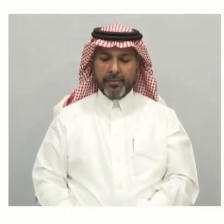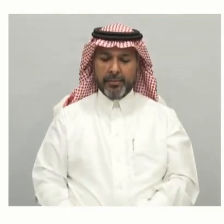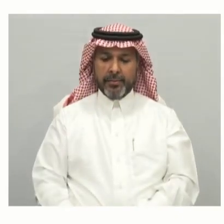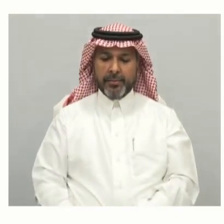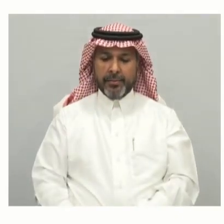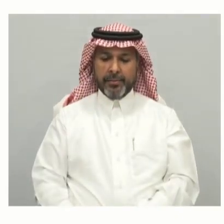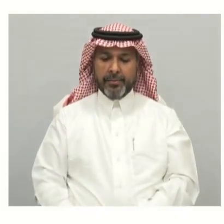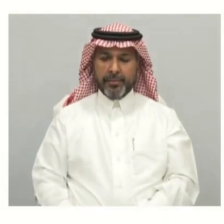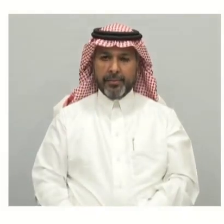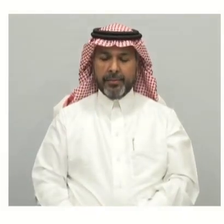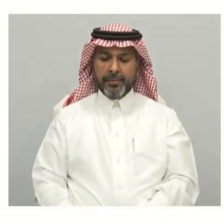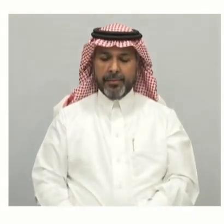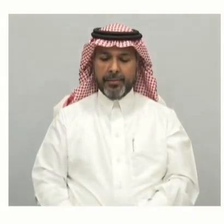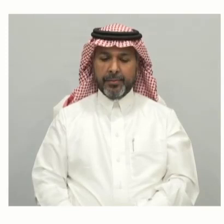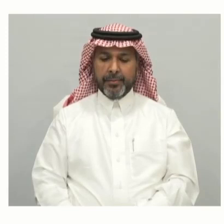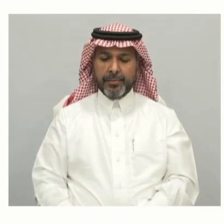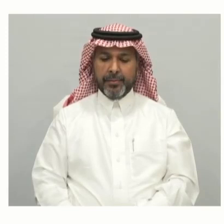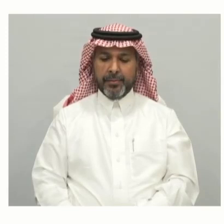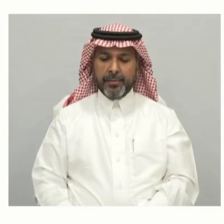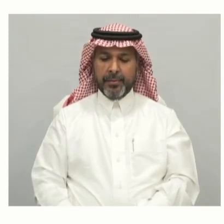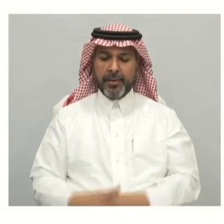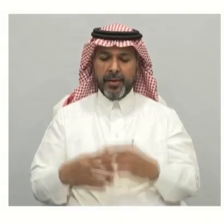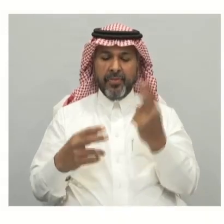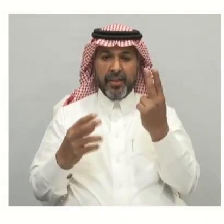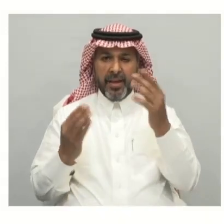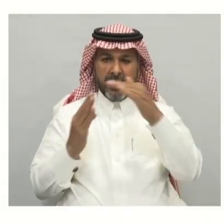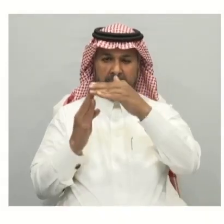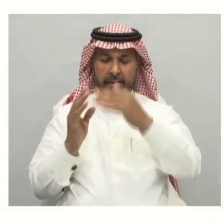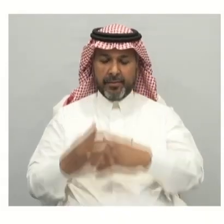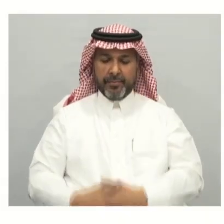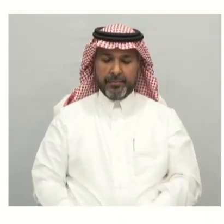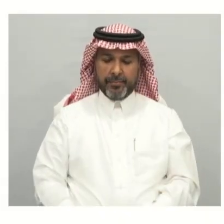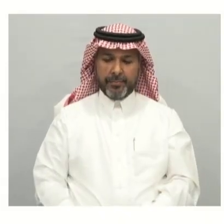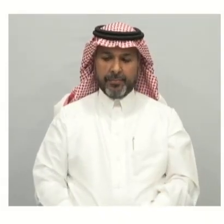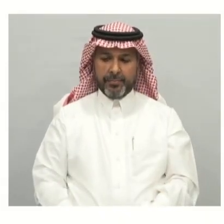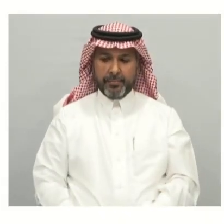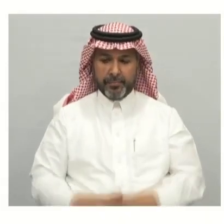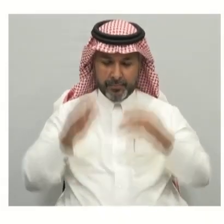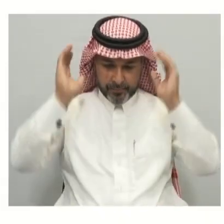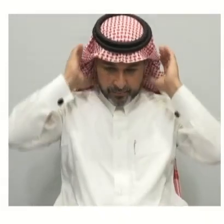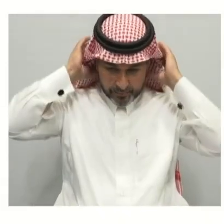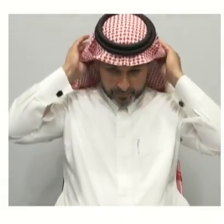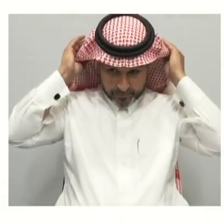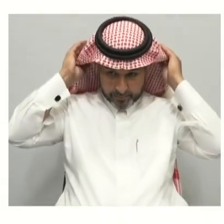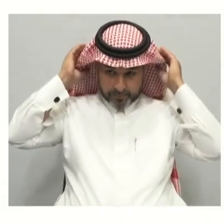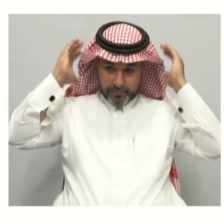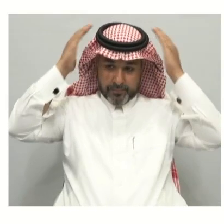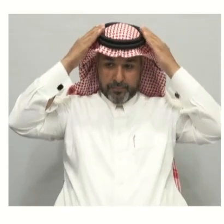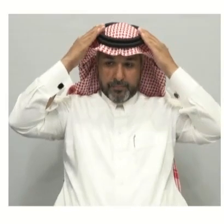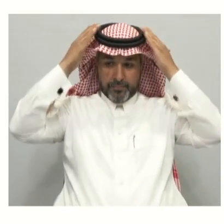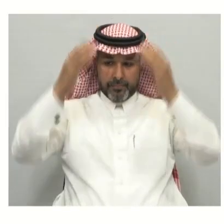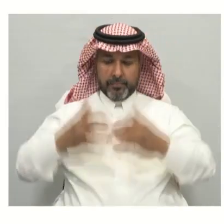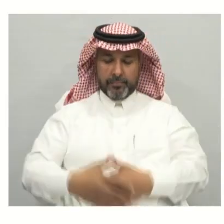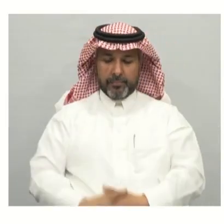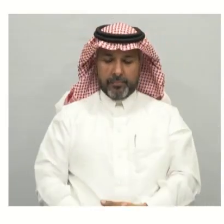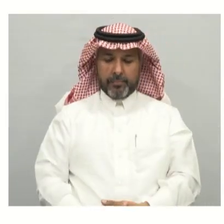ان يصل الى اين نعم الى ان يصل الى اثنان لان عدد اخوته اثنان هنا استعملت التمثيل بالاعمده